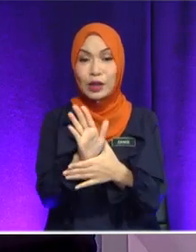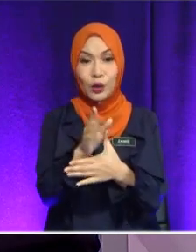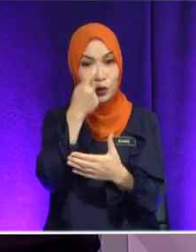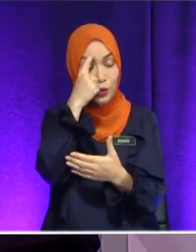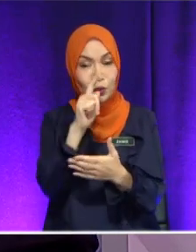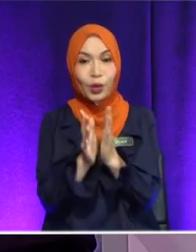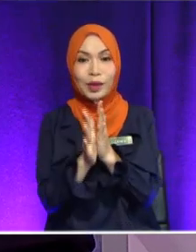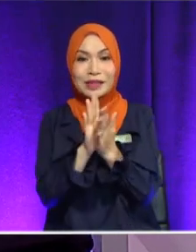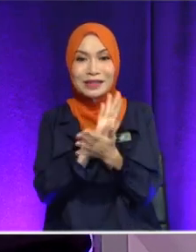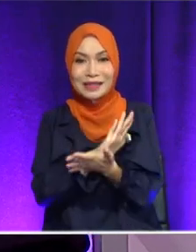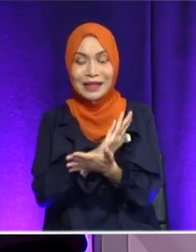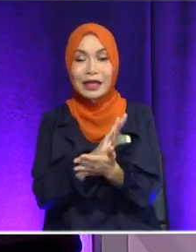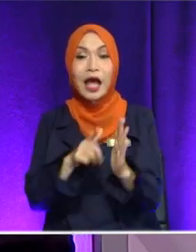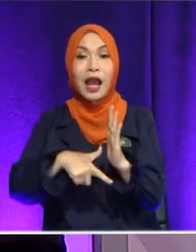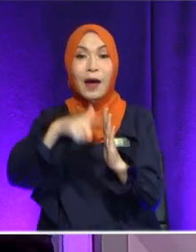terkenal